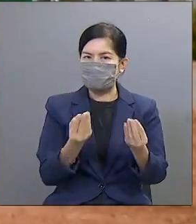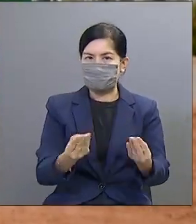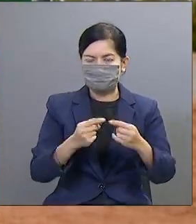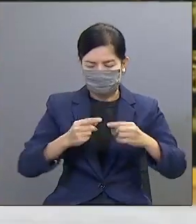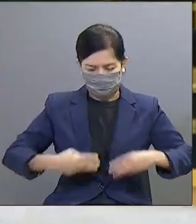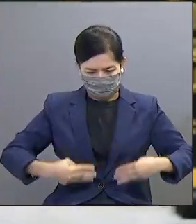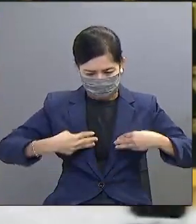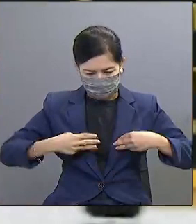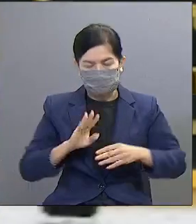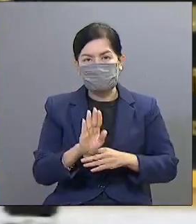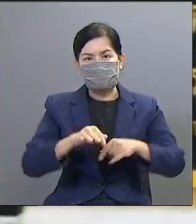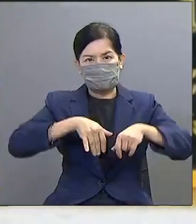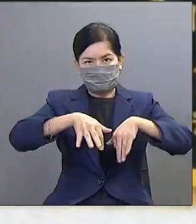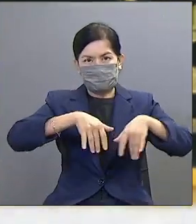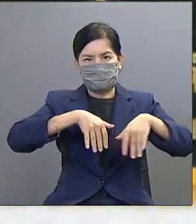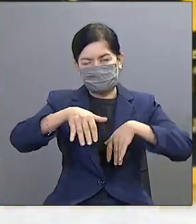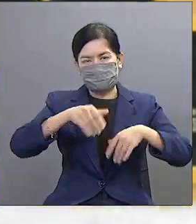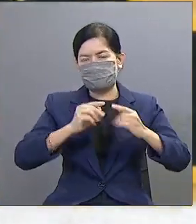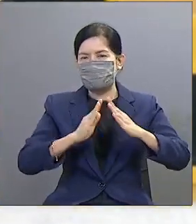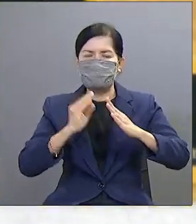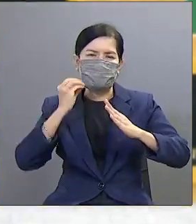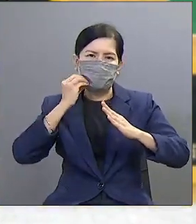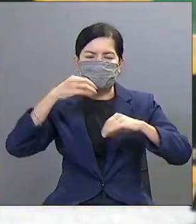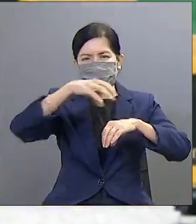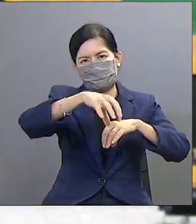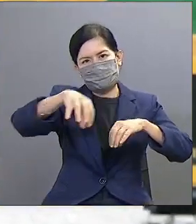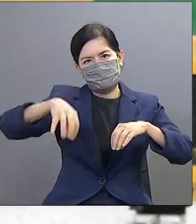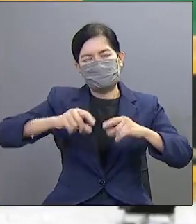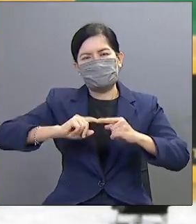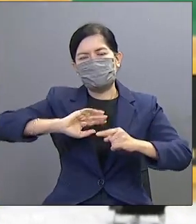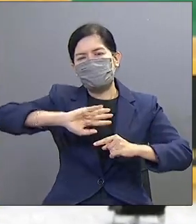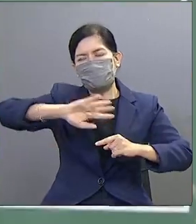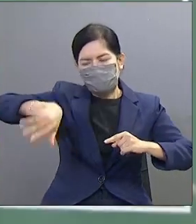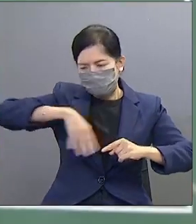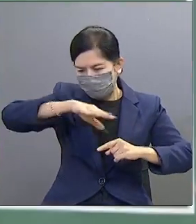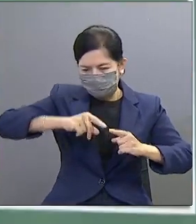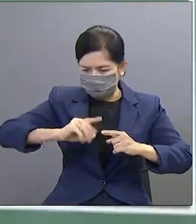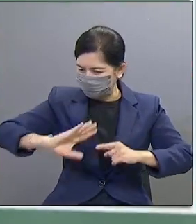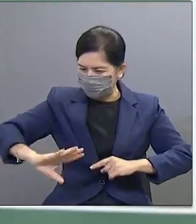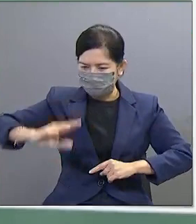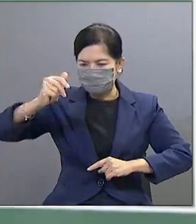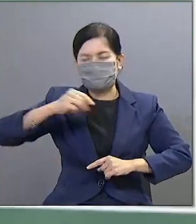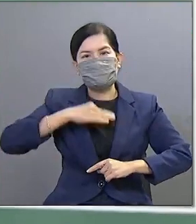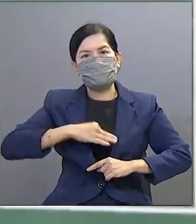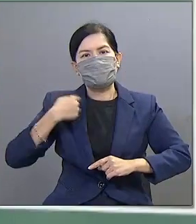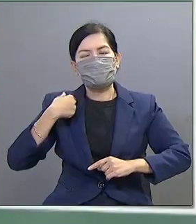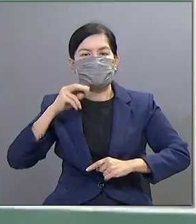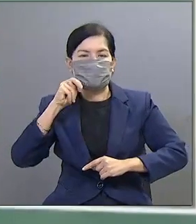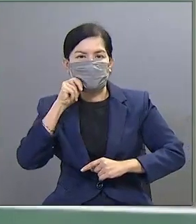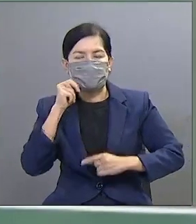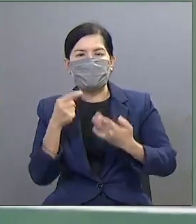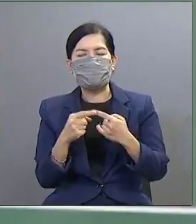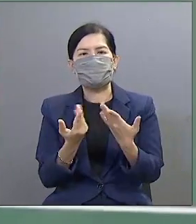ระชาชนราศดรตอนนี้มีดีขึ้นมีน้ำใช้ น้ำอาบ